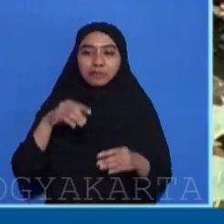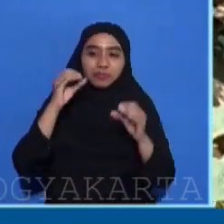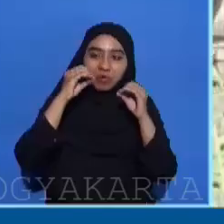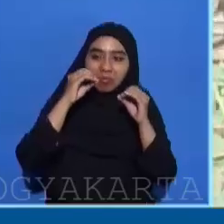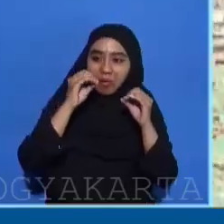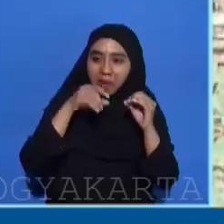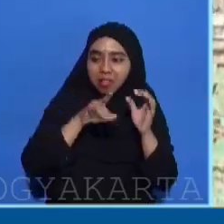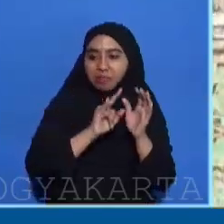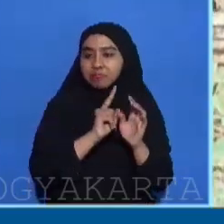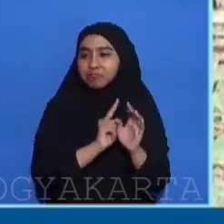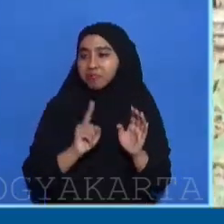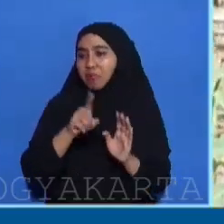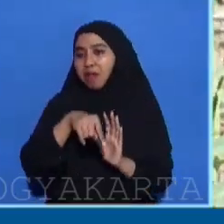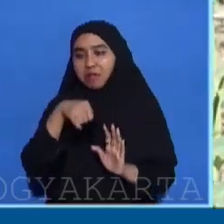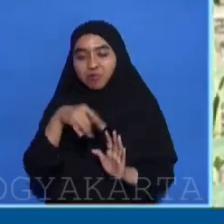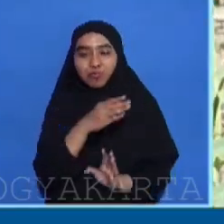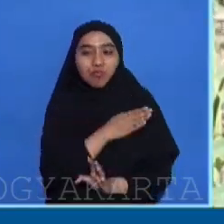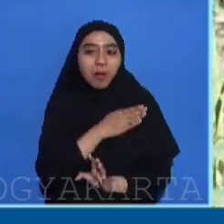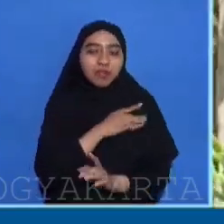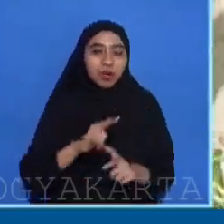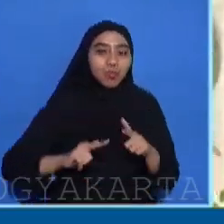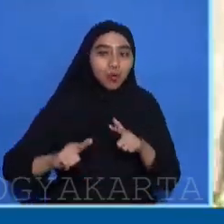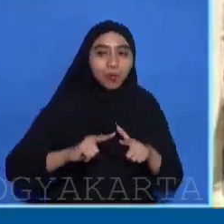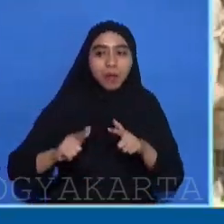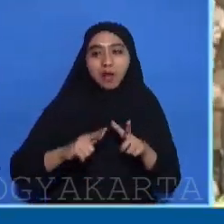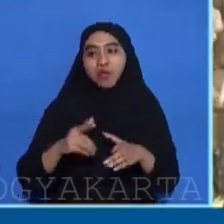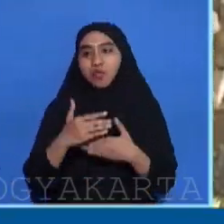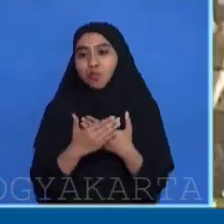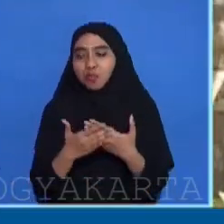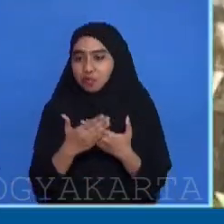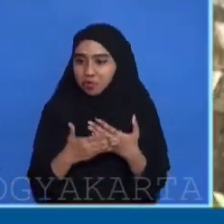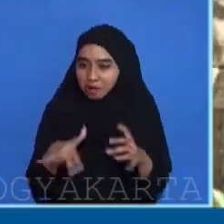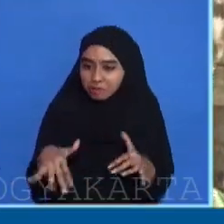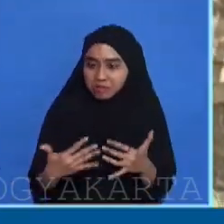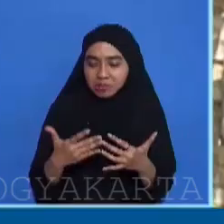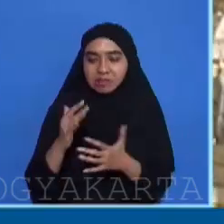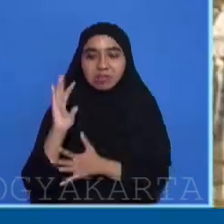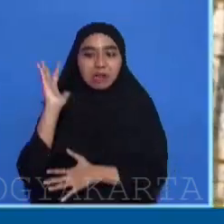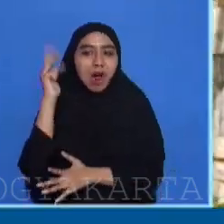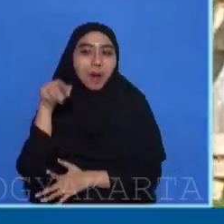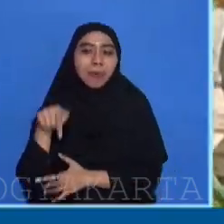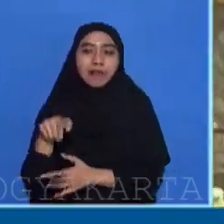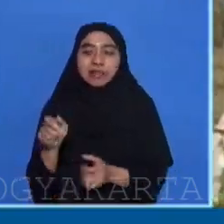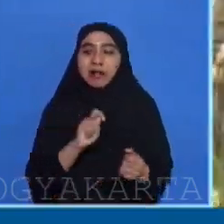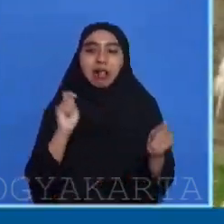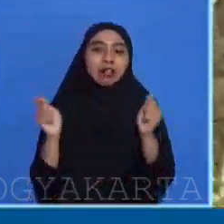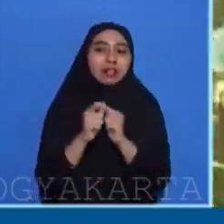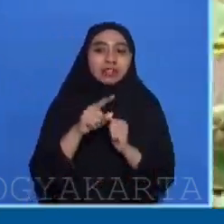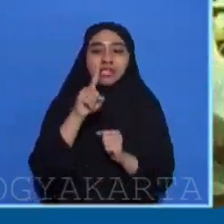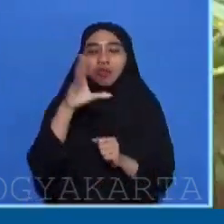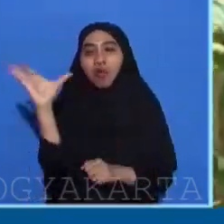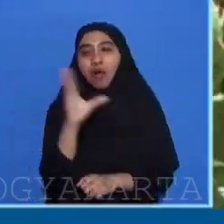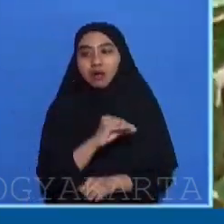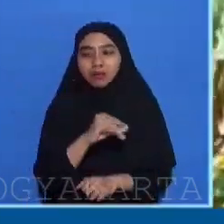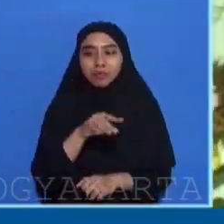ing tataran kabupaten. Anggenipun ngrimat taneman ing demplot utami menika kanthi gilir gumantos ing setunggal dintenipun